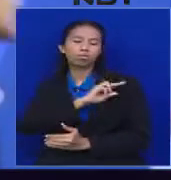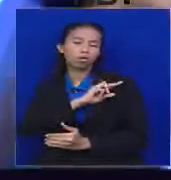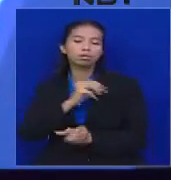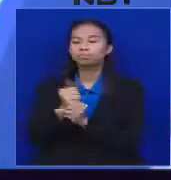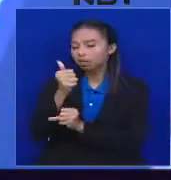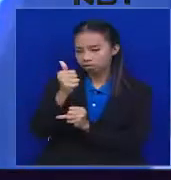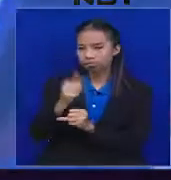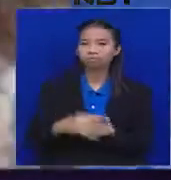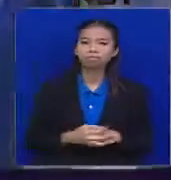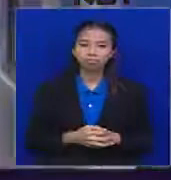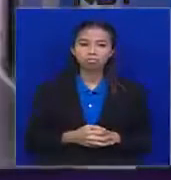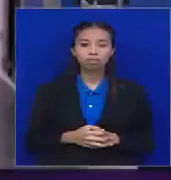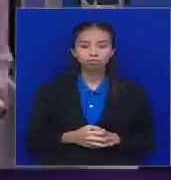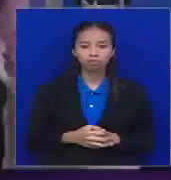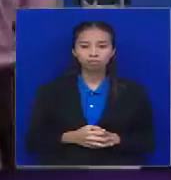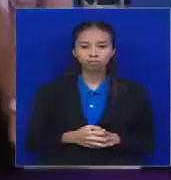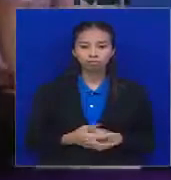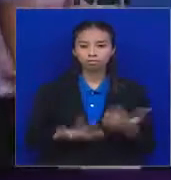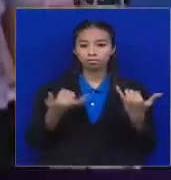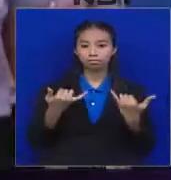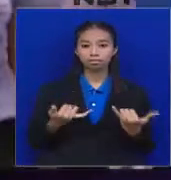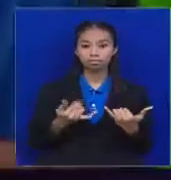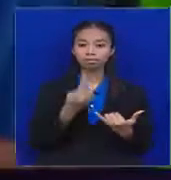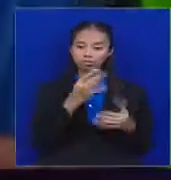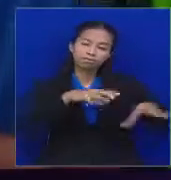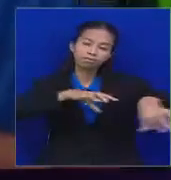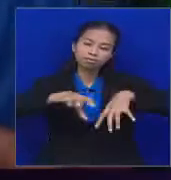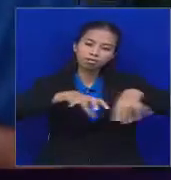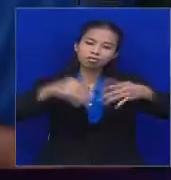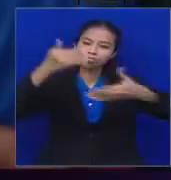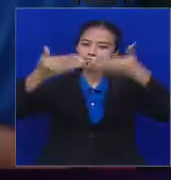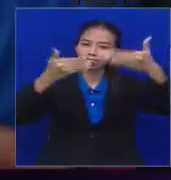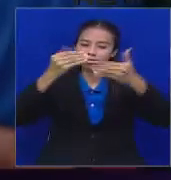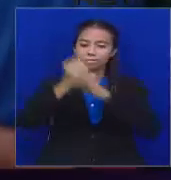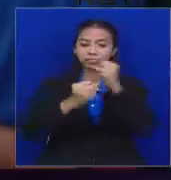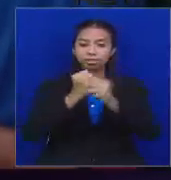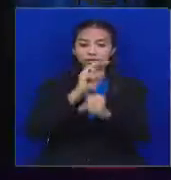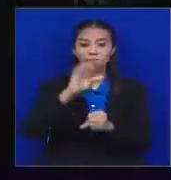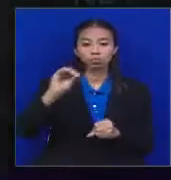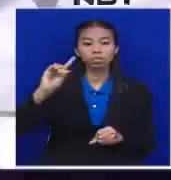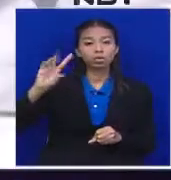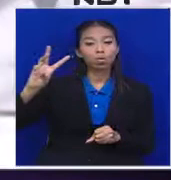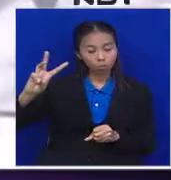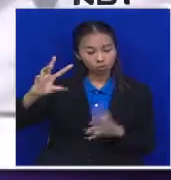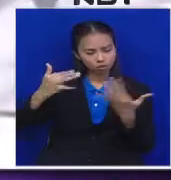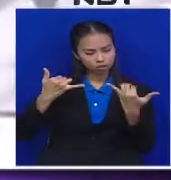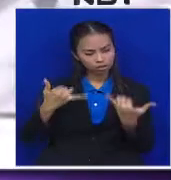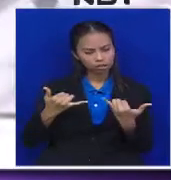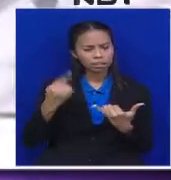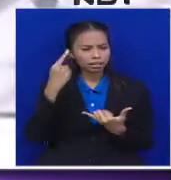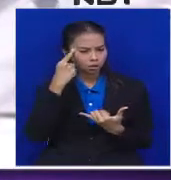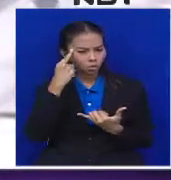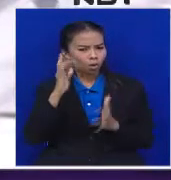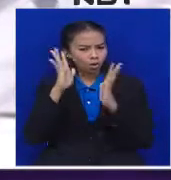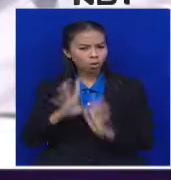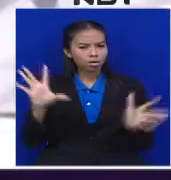ได้ครับ สำหรับภาพรวมงาน Manufacturing Expo 2016ในครั้งนี้คาดว่าจะมีนักอุตสาหกรรม